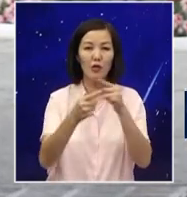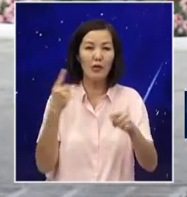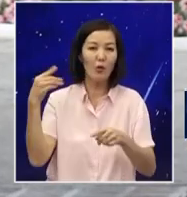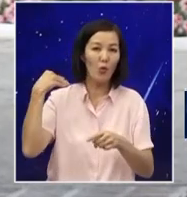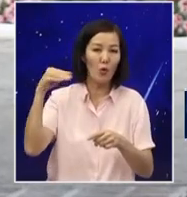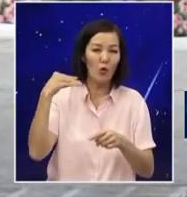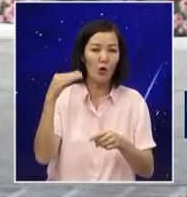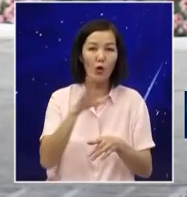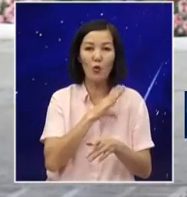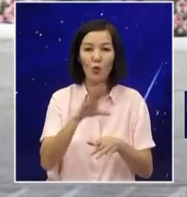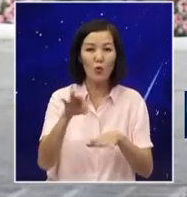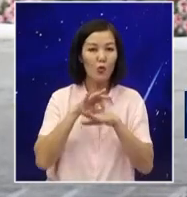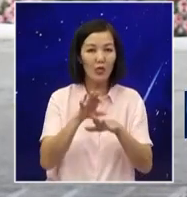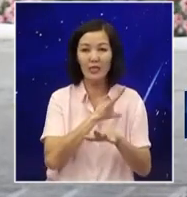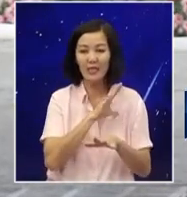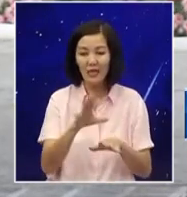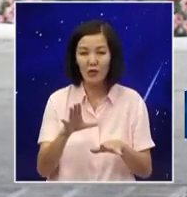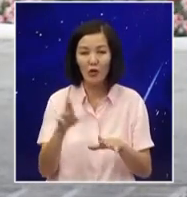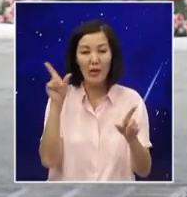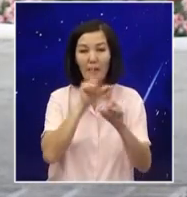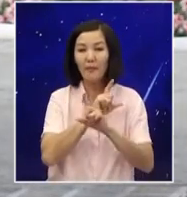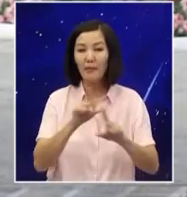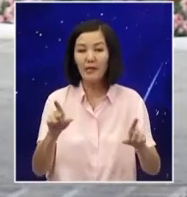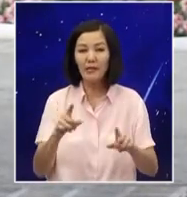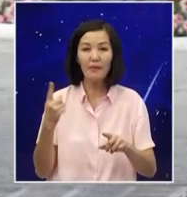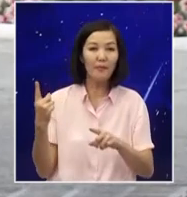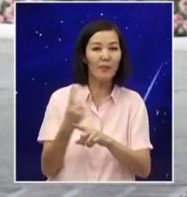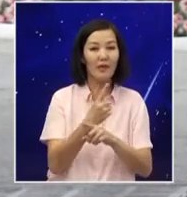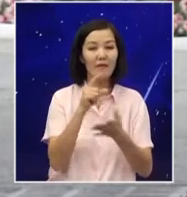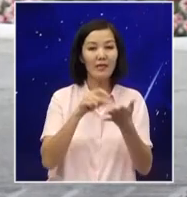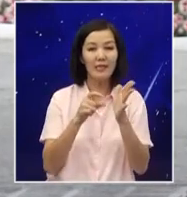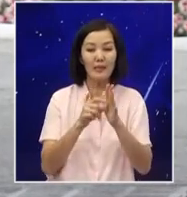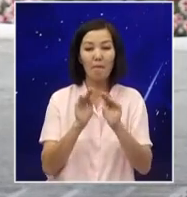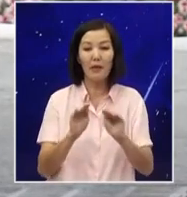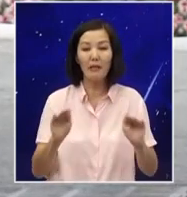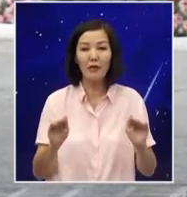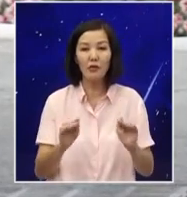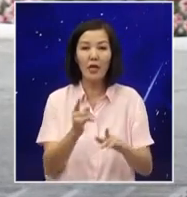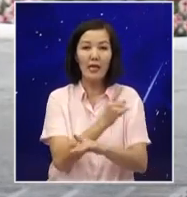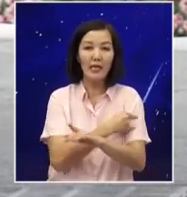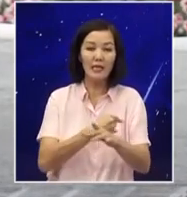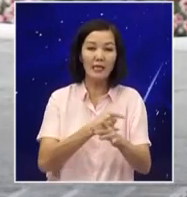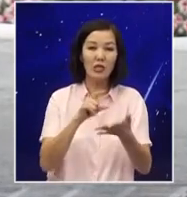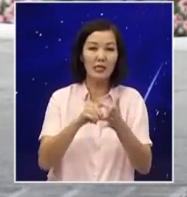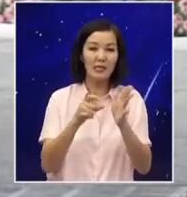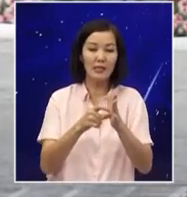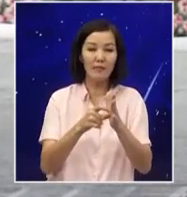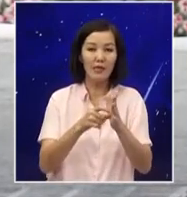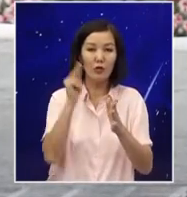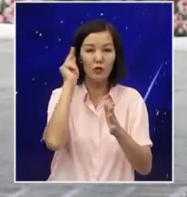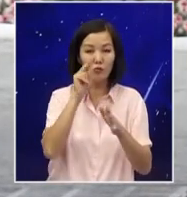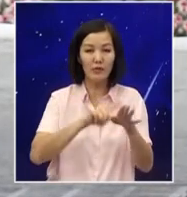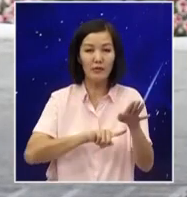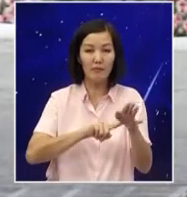қоңырау салтанаты өткізілмеді. Тек мектеп табалдырығын алғаш аттаған бүлдіршіндер үшін кезекші сыныптар жұмысын бастады.